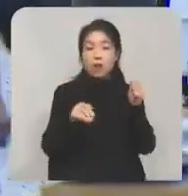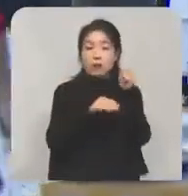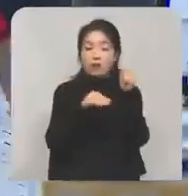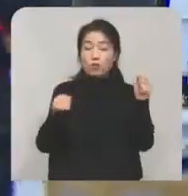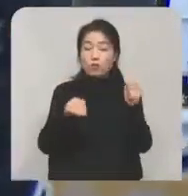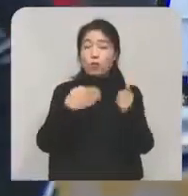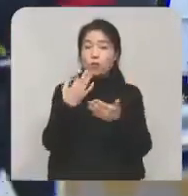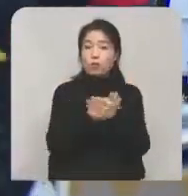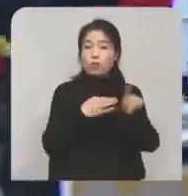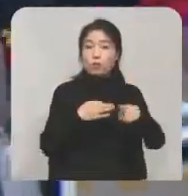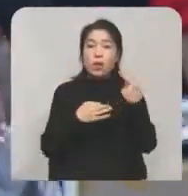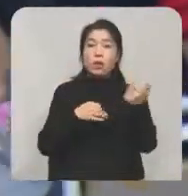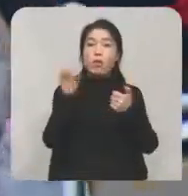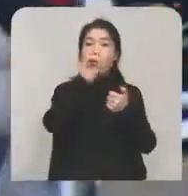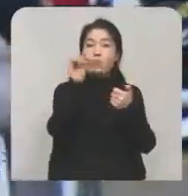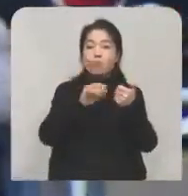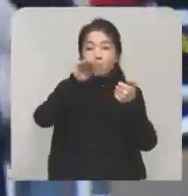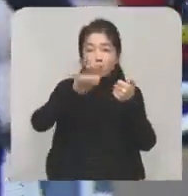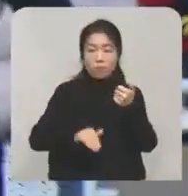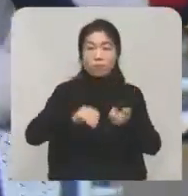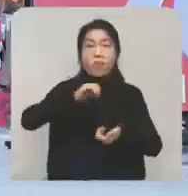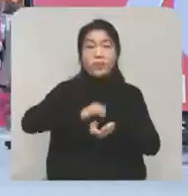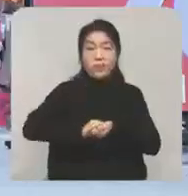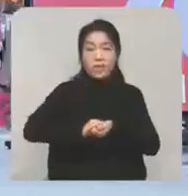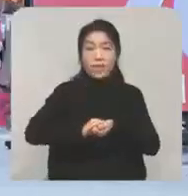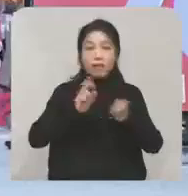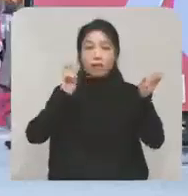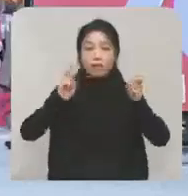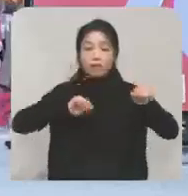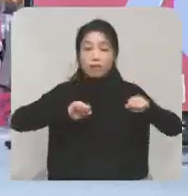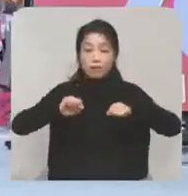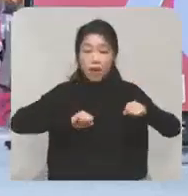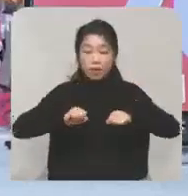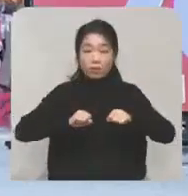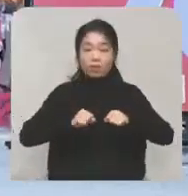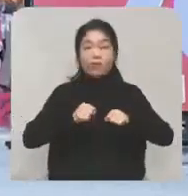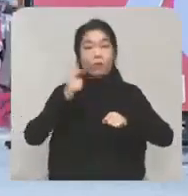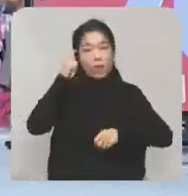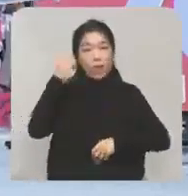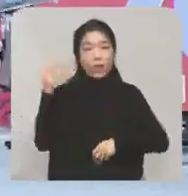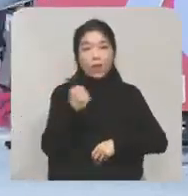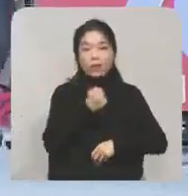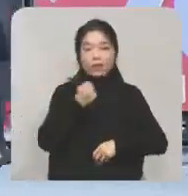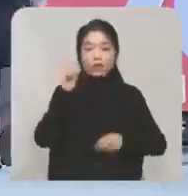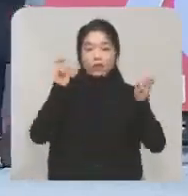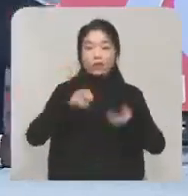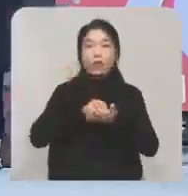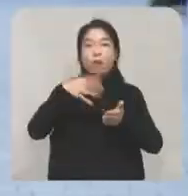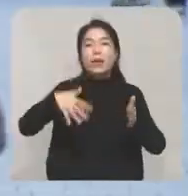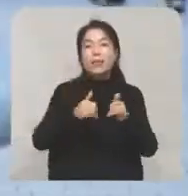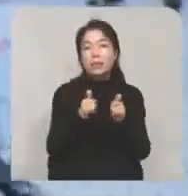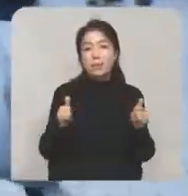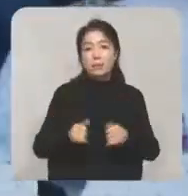소득 150% 이내 이면서 구직 활동 의지가 는 미취업 청년 입니다